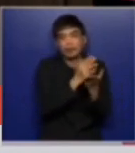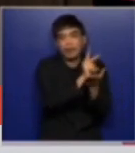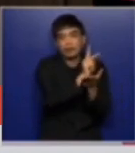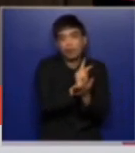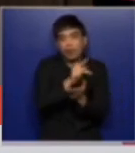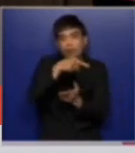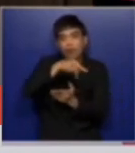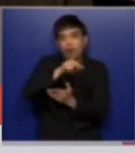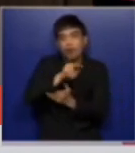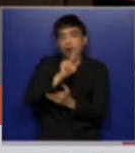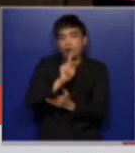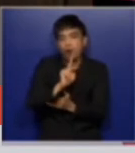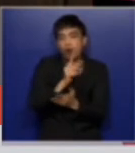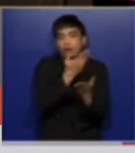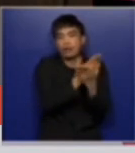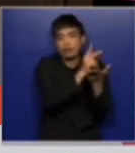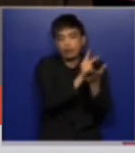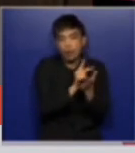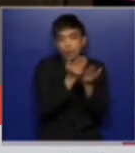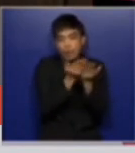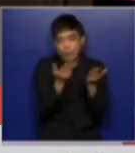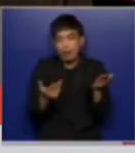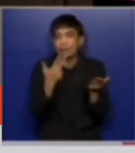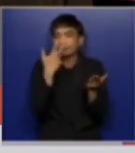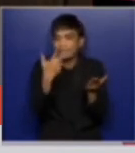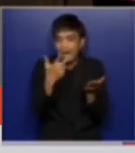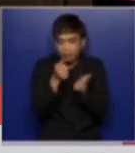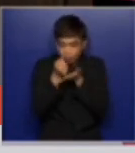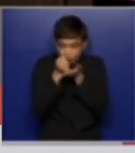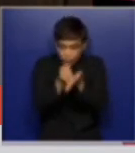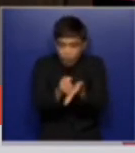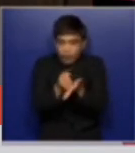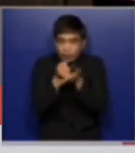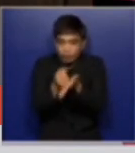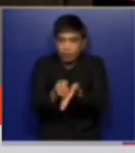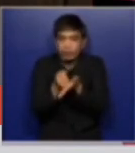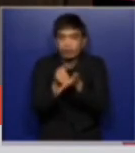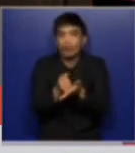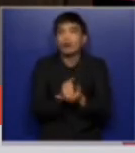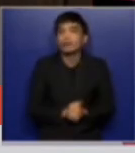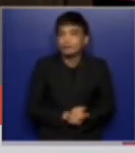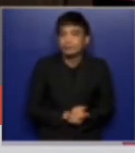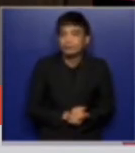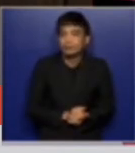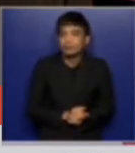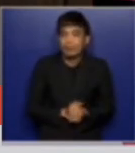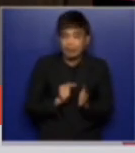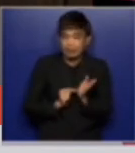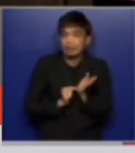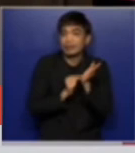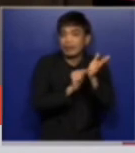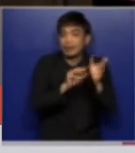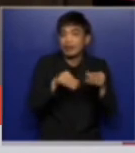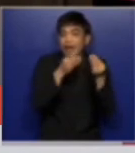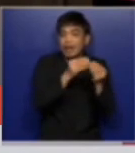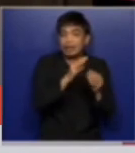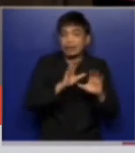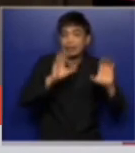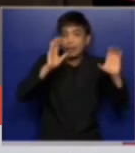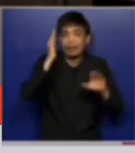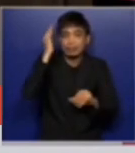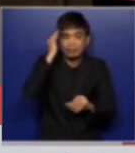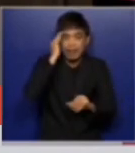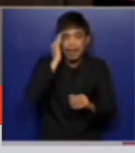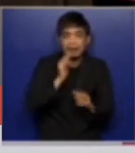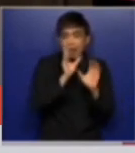ฉบับเพื่อการฟื้นฟูเยียวยาสิ่งที่ผมจะนำเสนอกราบเรียนท่านประธานไปยังรัฐบาลก็คือว่ารัฐบาลต้องให้